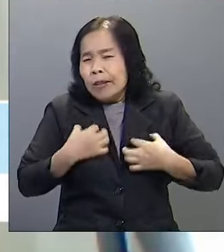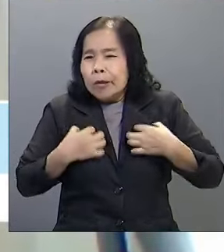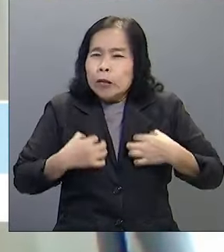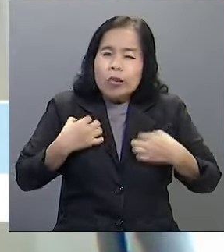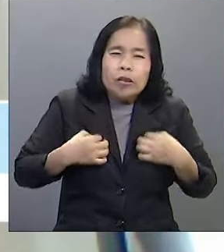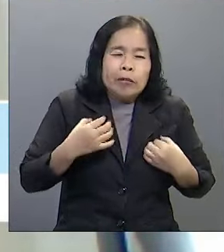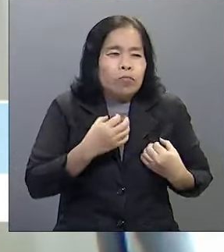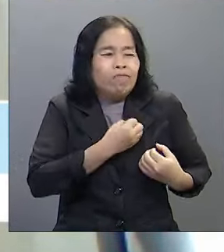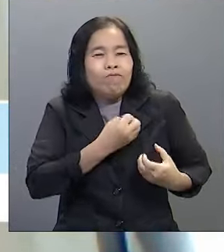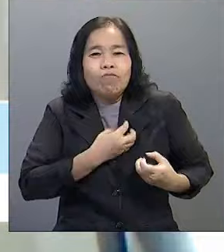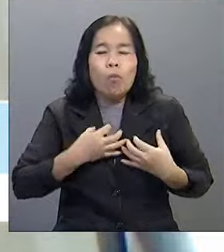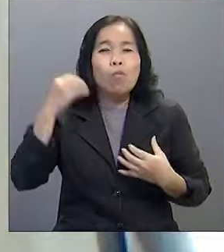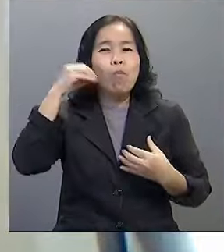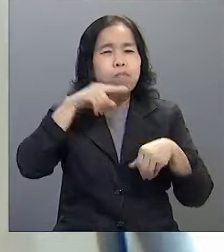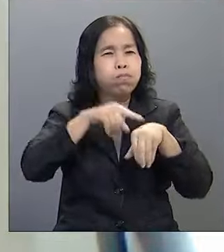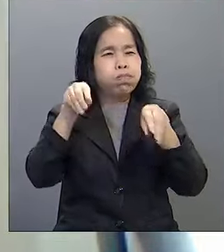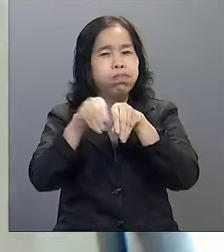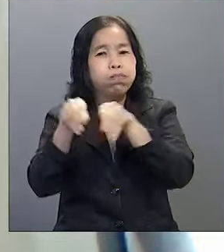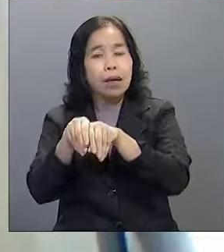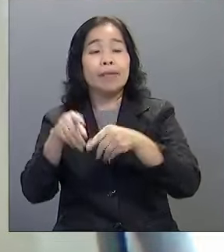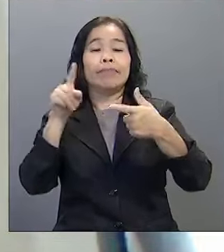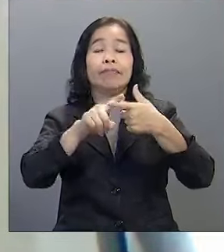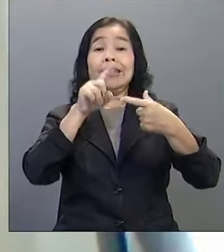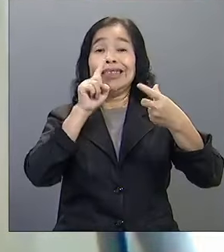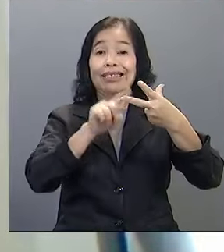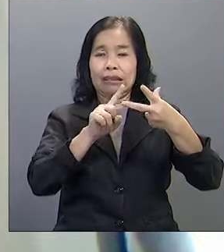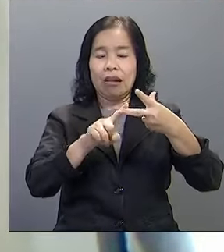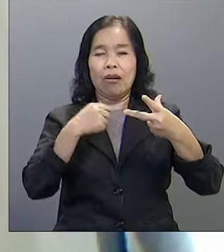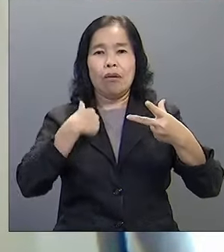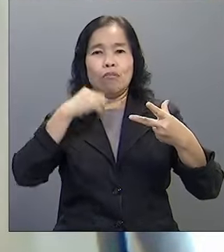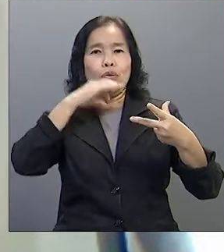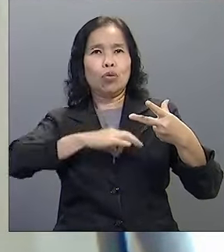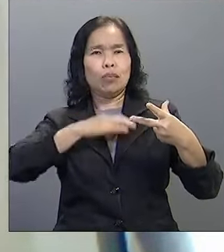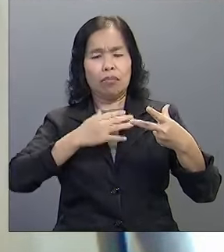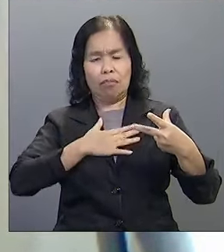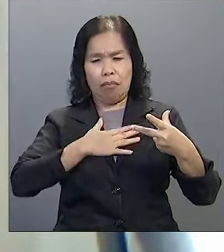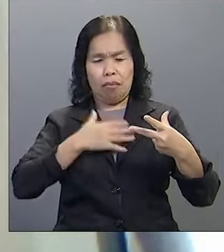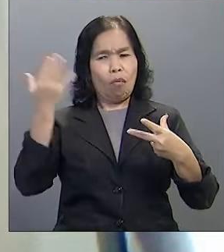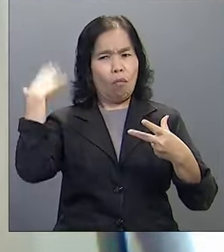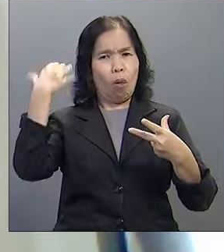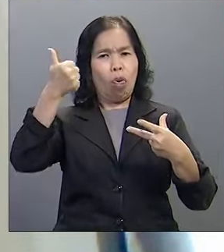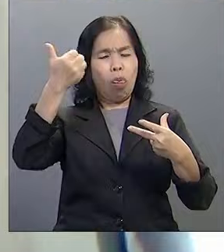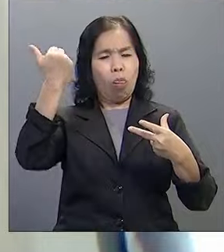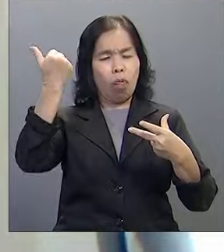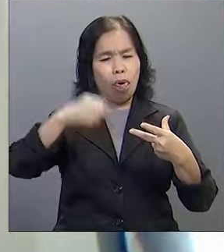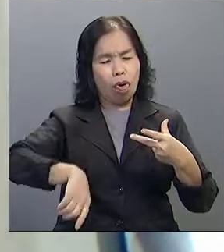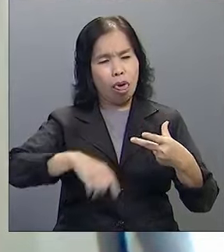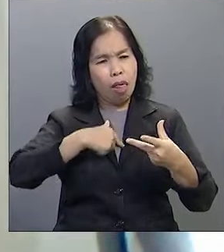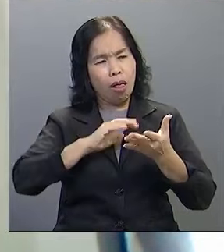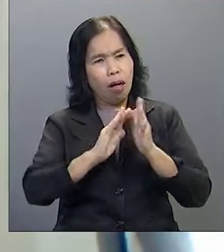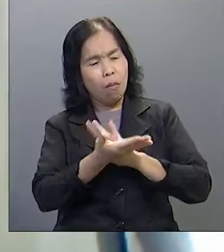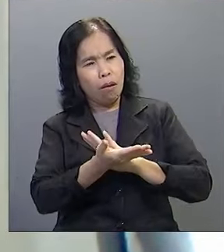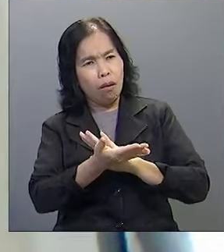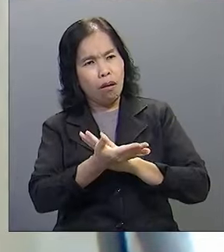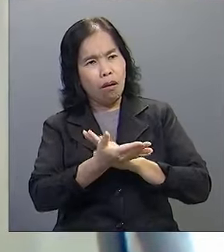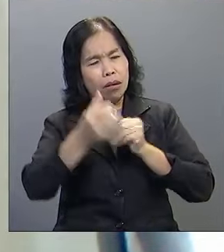สนอะไรเงี้ยนะครับบ่อยๆนะครับอันที่สามก็คือรู้สึกว่าเราเปลี่ยนไปเราจำคนรอบๆข้าง